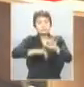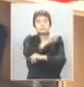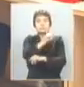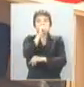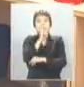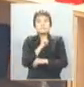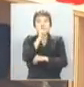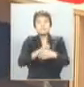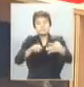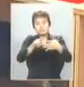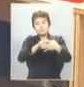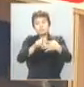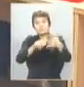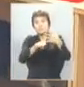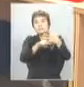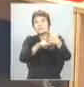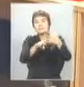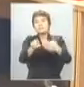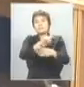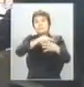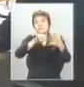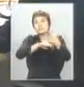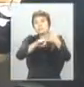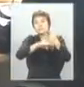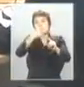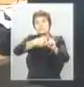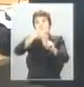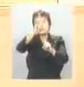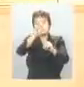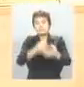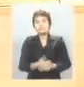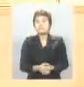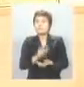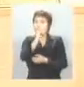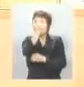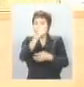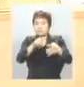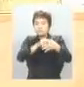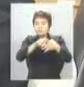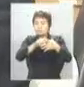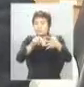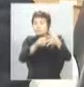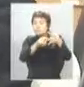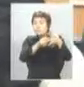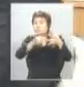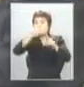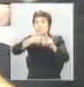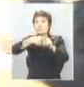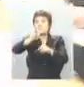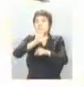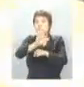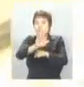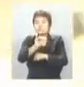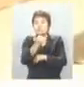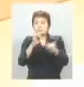นคือวันอาทิตย์ที่26หรือวันอาทิตย์ต้นเดือนกรกฎาคมคือวันอาทิตย์ที่3ซึ่งเป็นการกำหนดวันรองรับวันยุบส